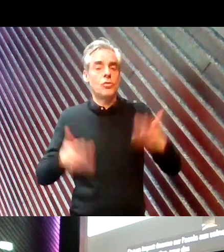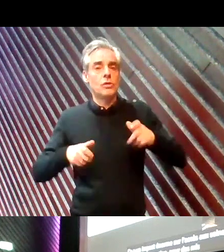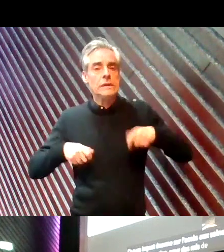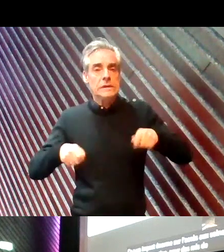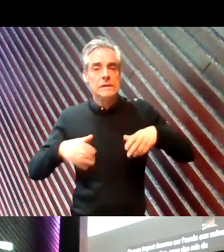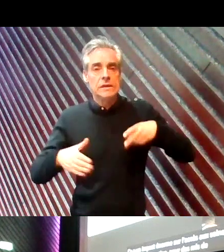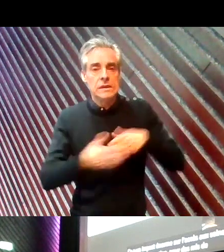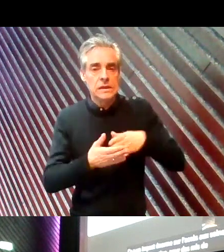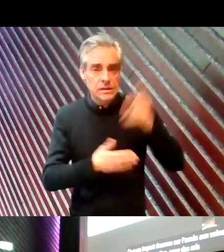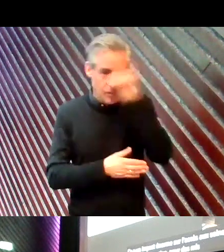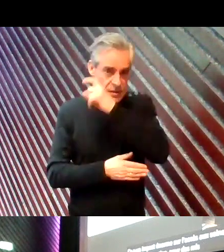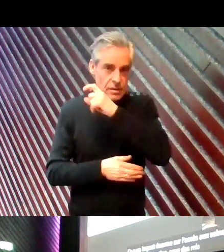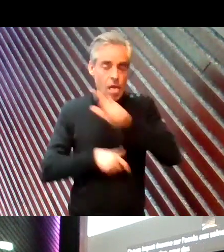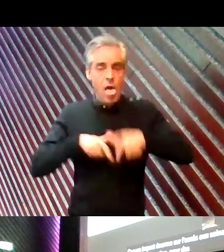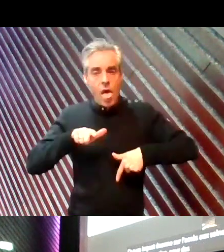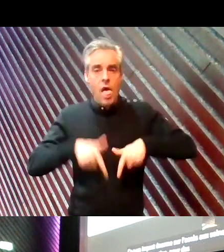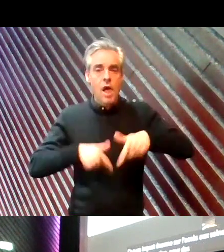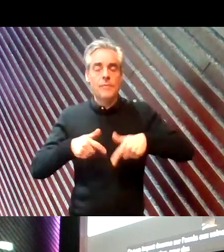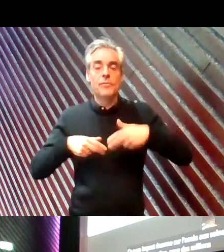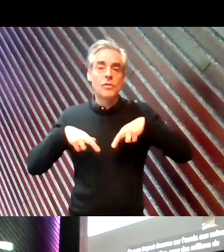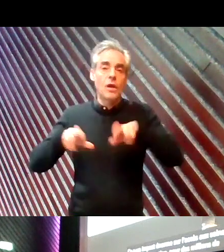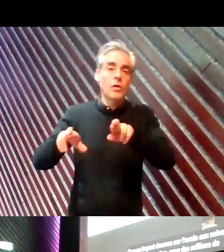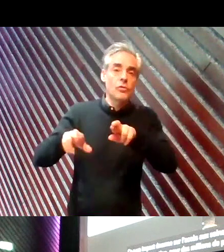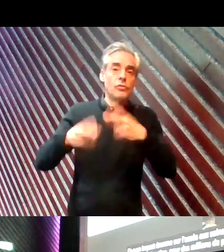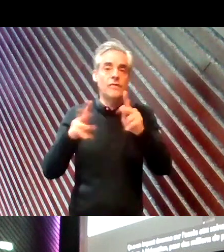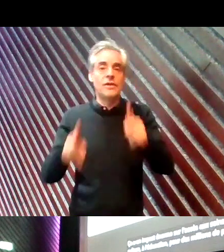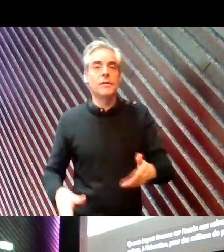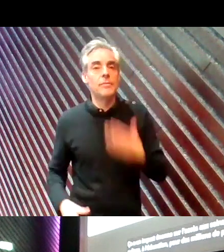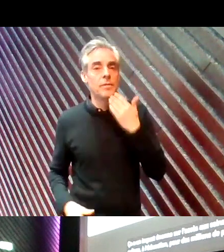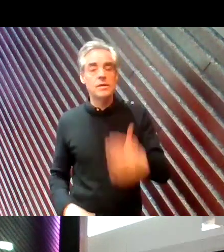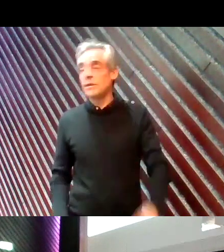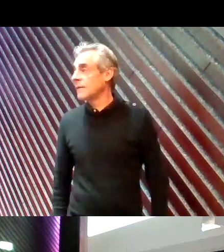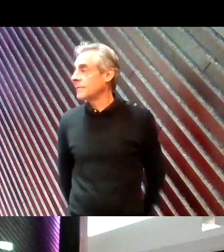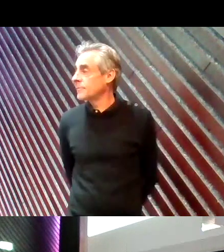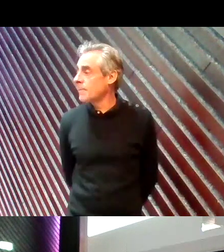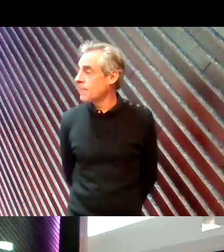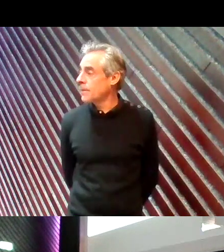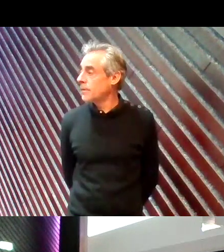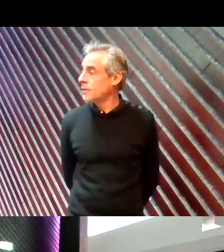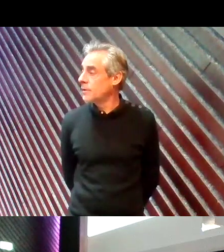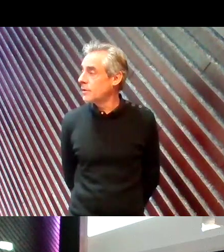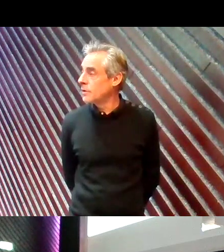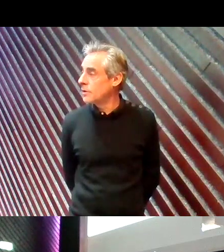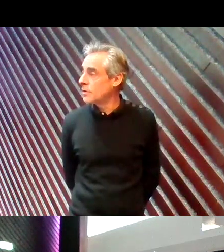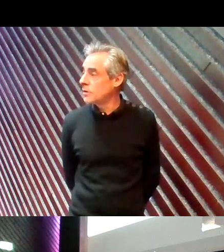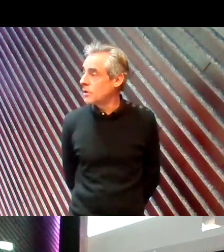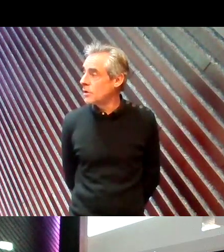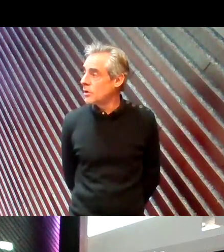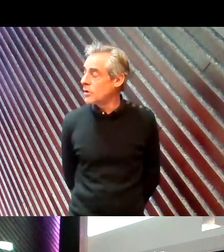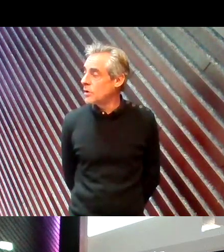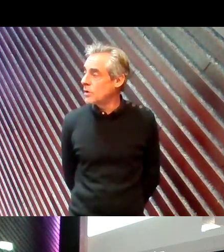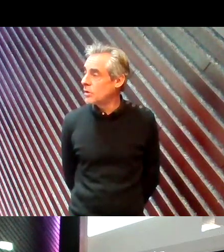à se déplacer dans la voirie, dans leur vie. Et donc, avec ce truc-cours,